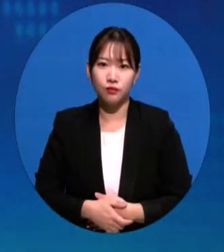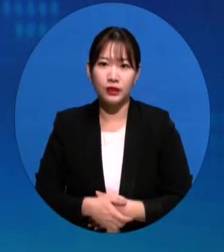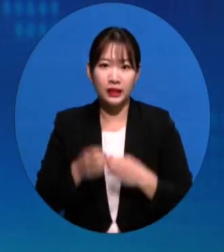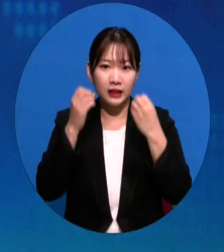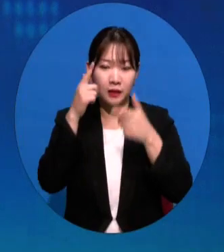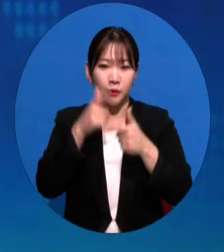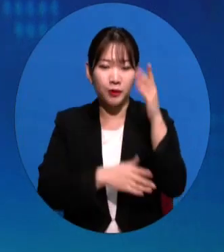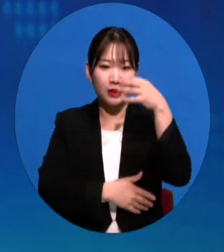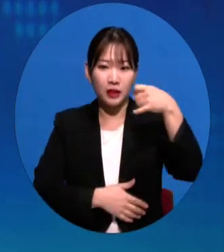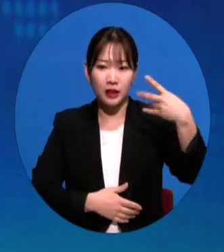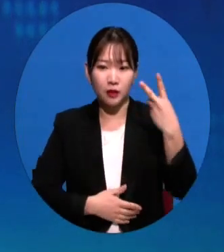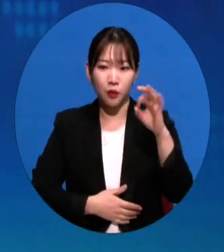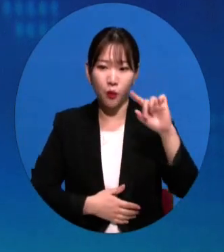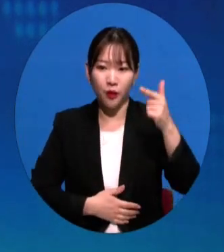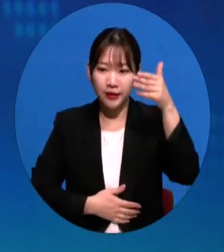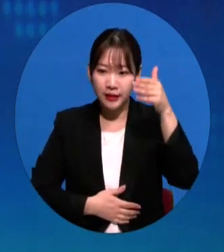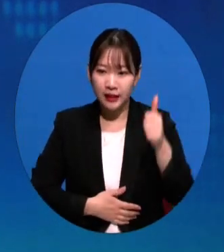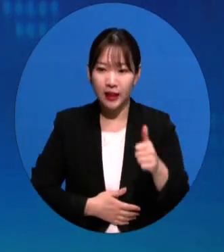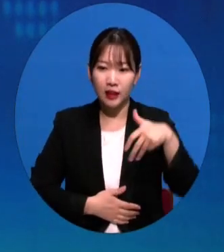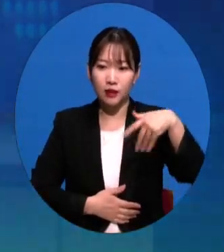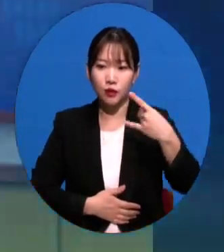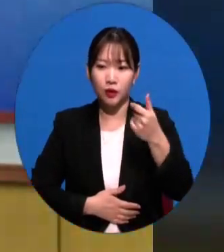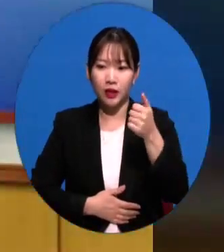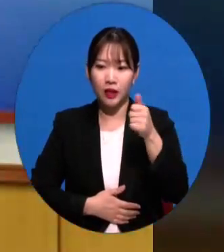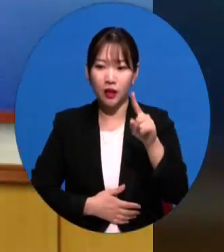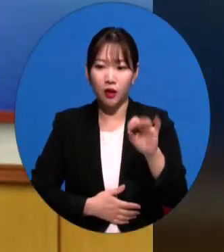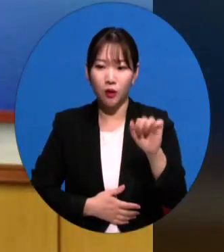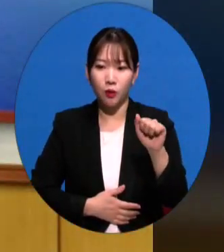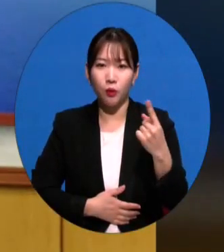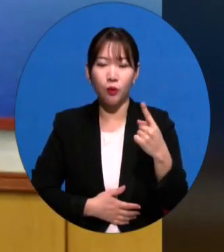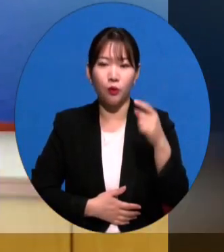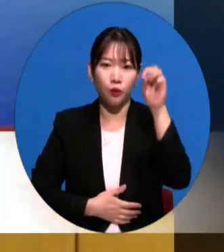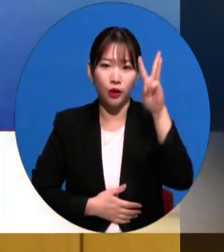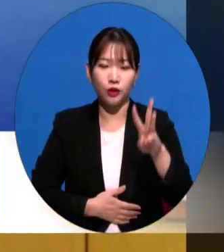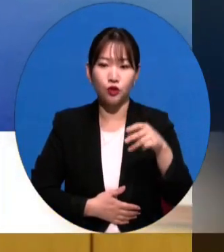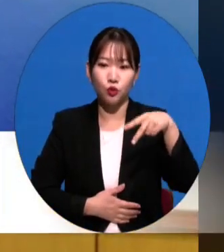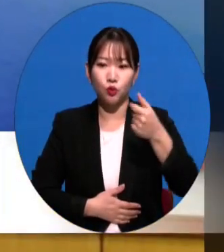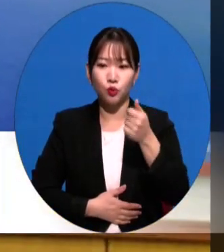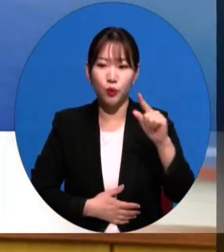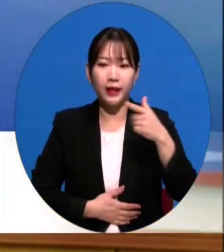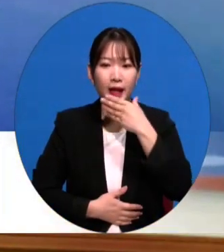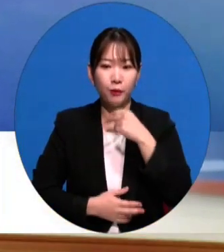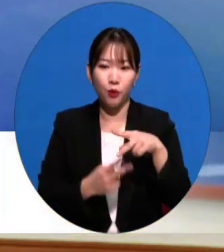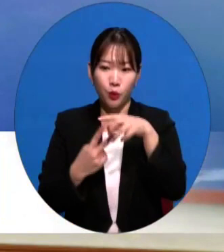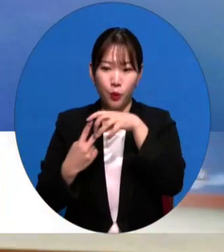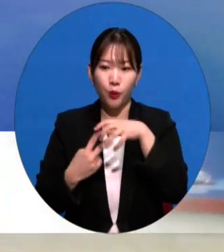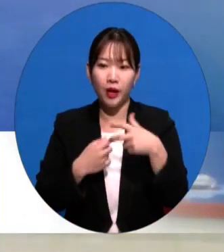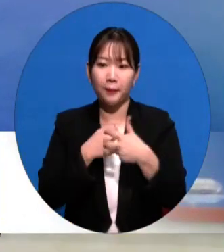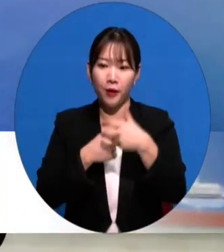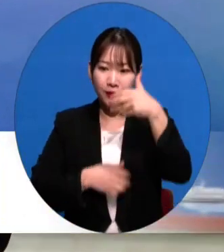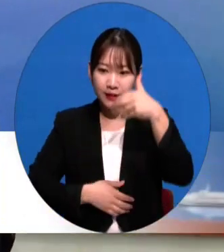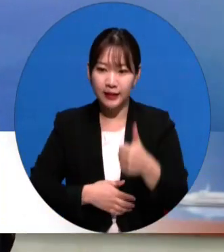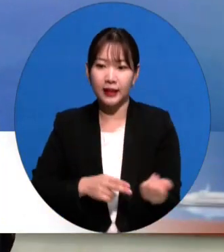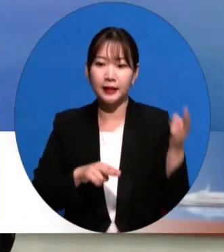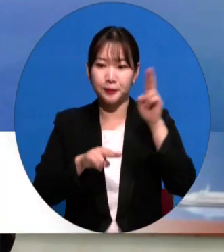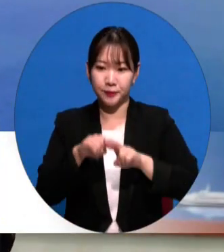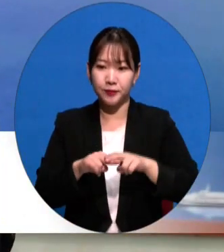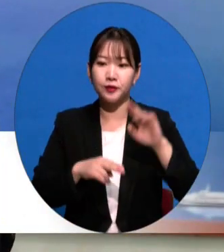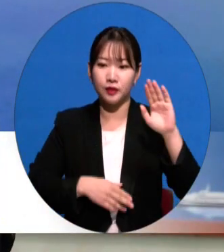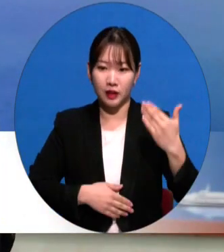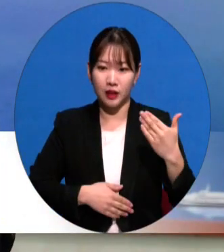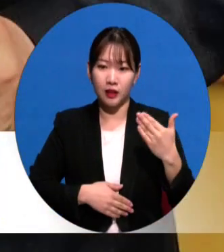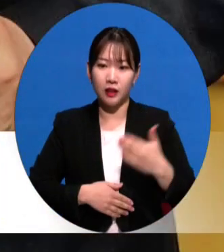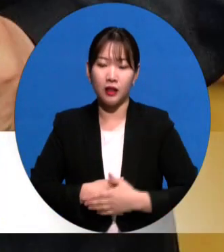신임 목포시 의료원장에 최형호 광주 수안행복한 요양병원 진료원장이 임명됐습니다.